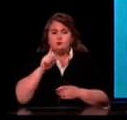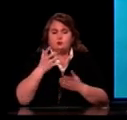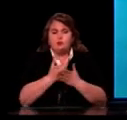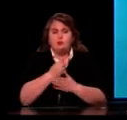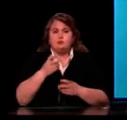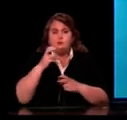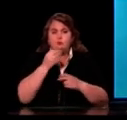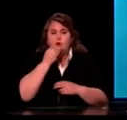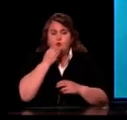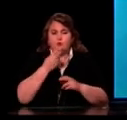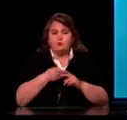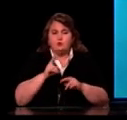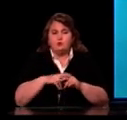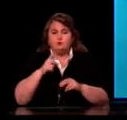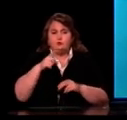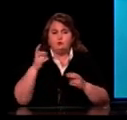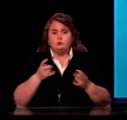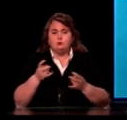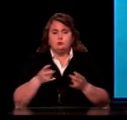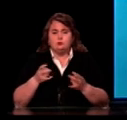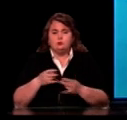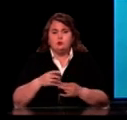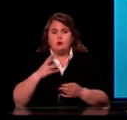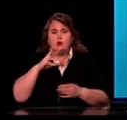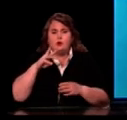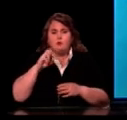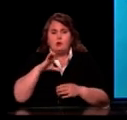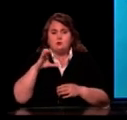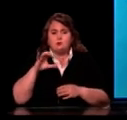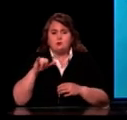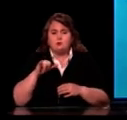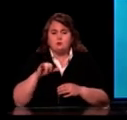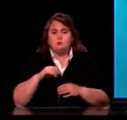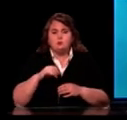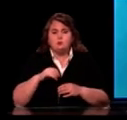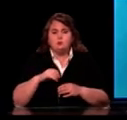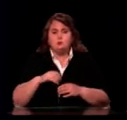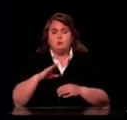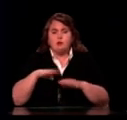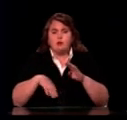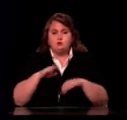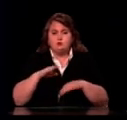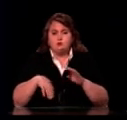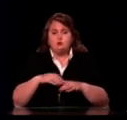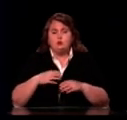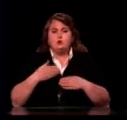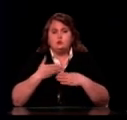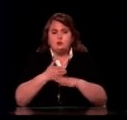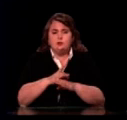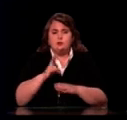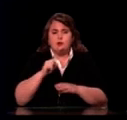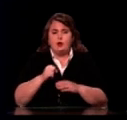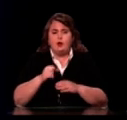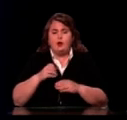выход продукта, вам необходимо массу практическую поделить на массу